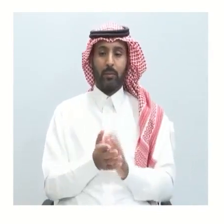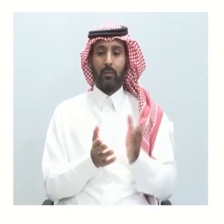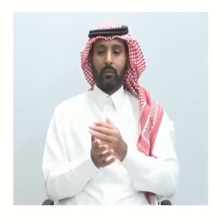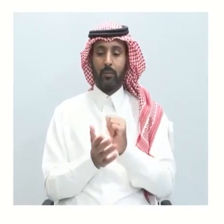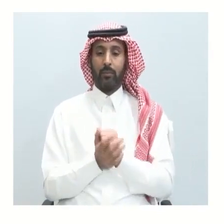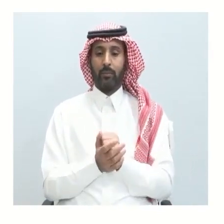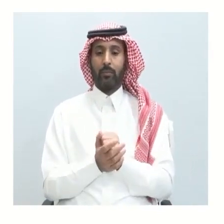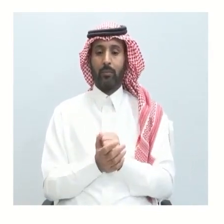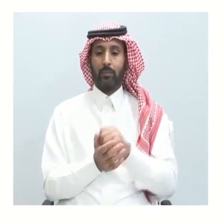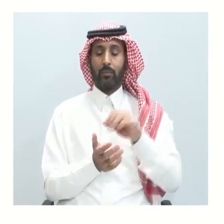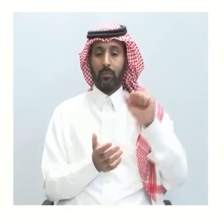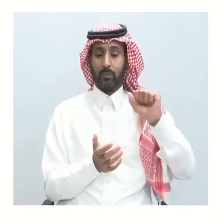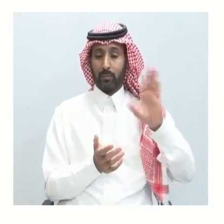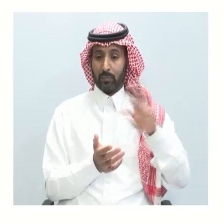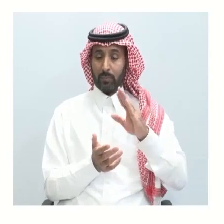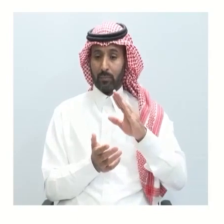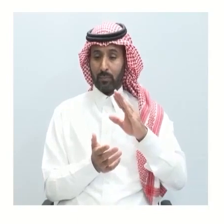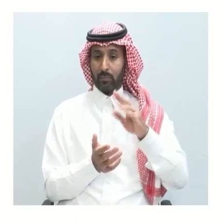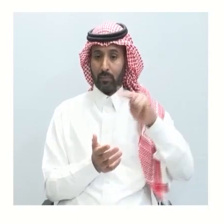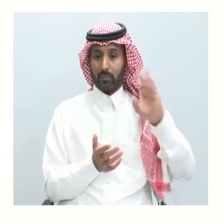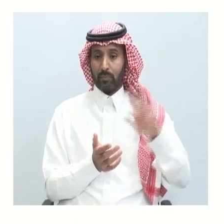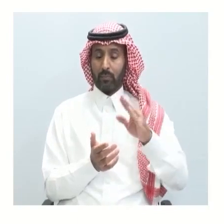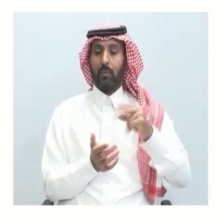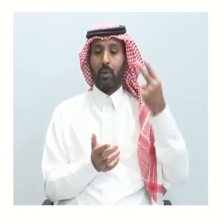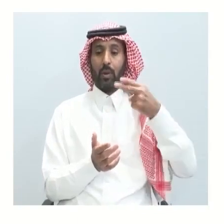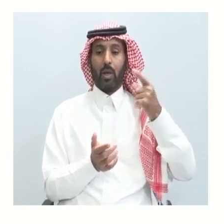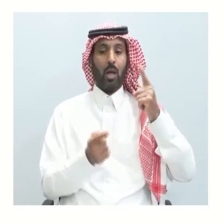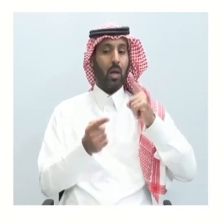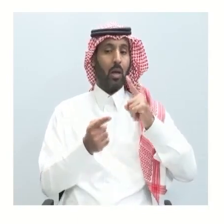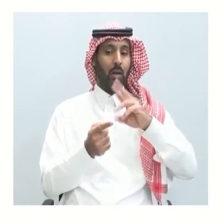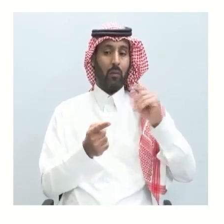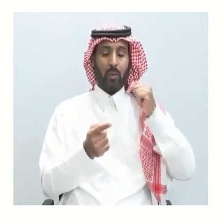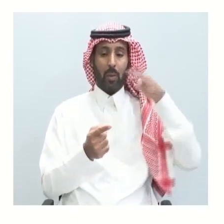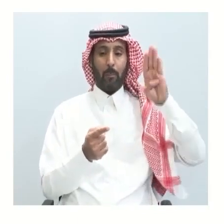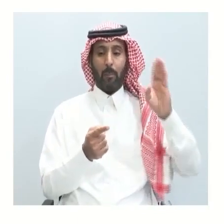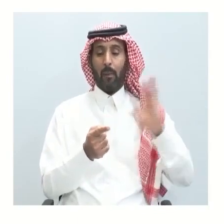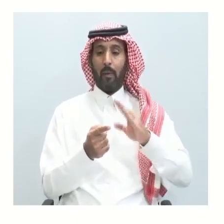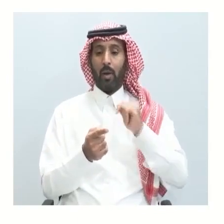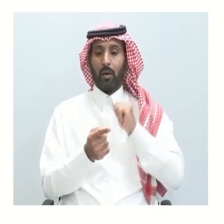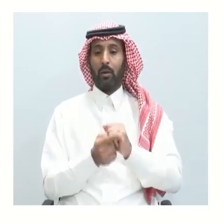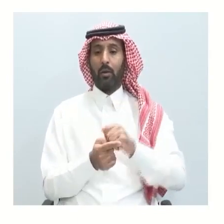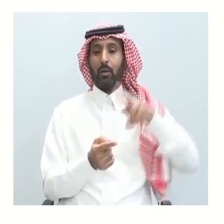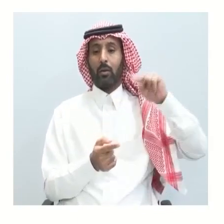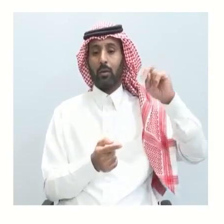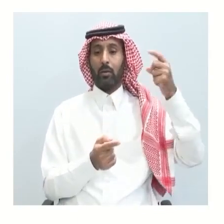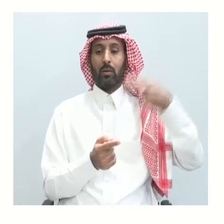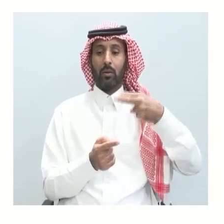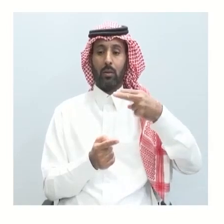الـ A حسب الصيغة العامة، تركيز الهيدروجين يساوي تركيز الـ B، وتركيز النشادر يساوي